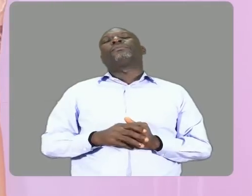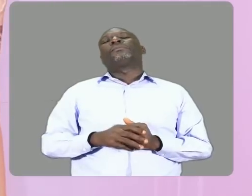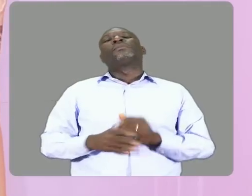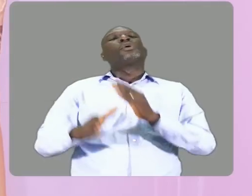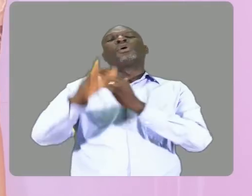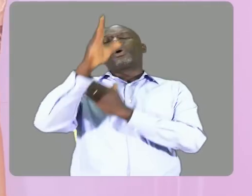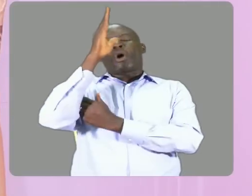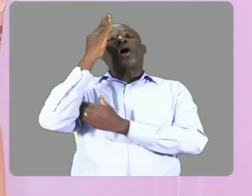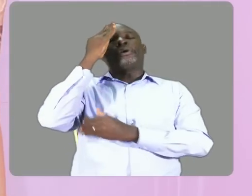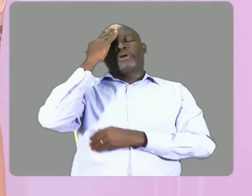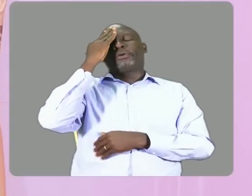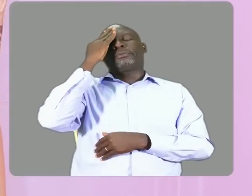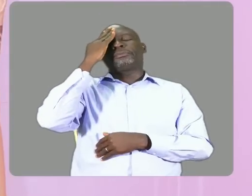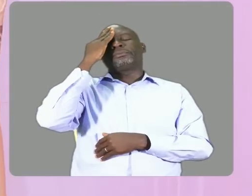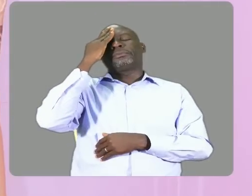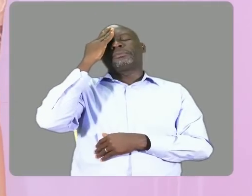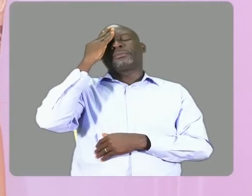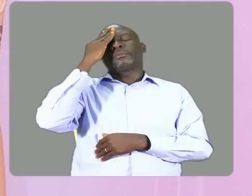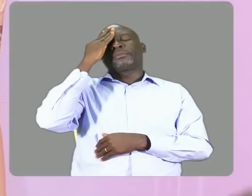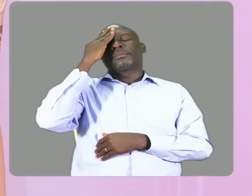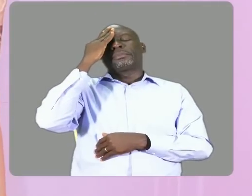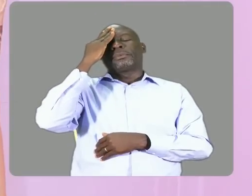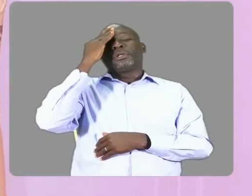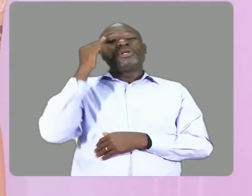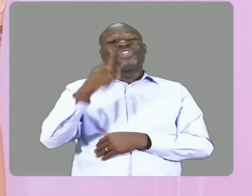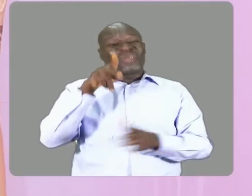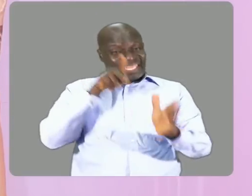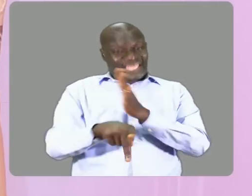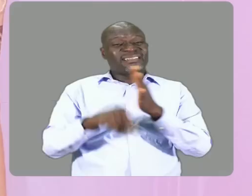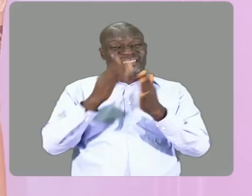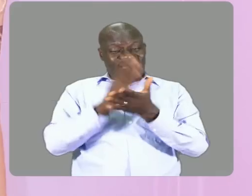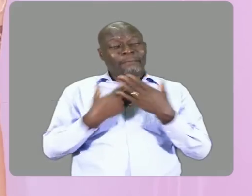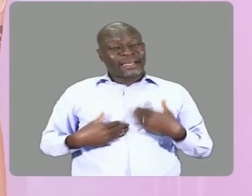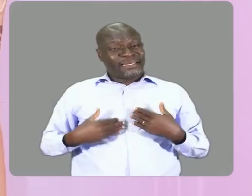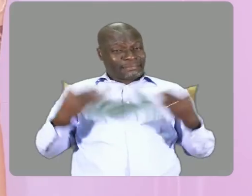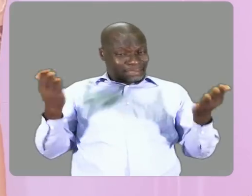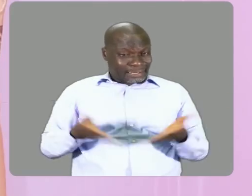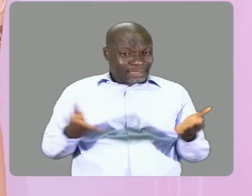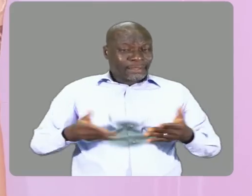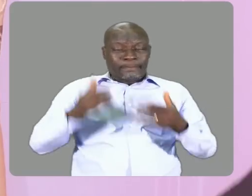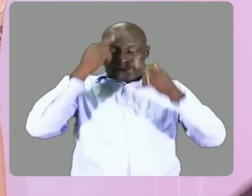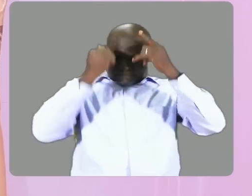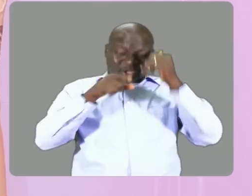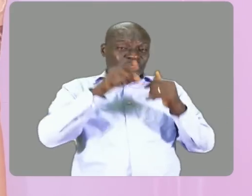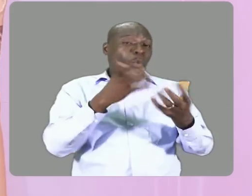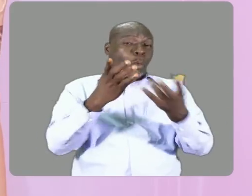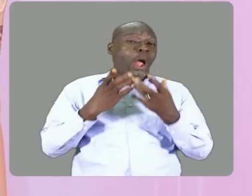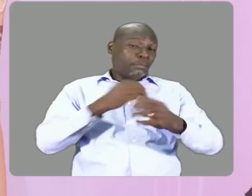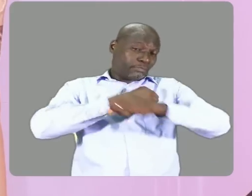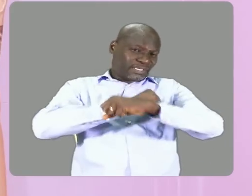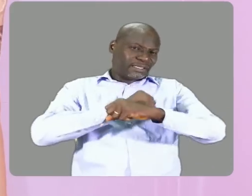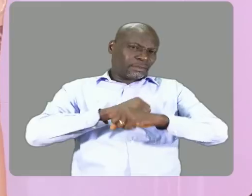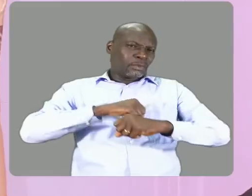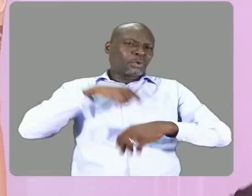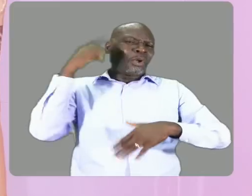hu anyankopon kwa nanim na uyi wonua enkwa efra sase so esa nsa wo wo pe protection ede